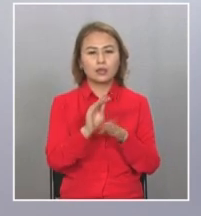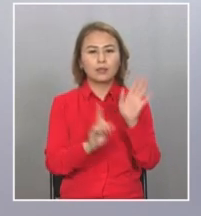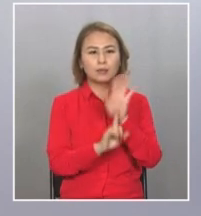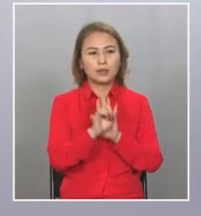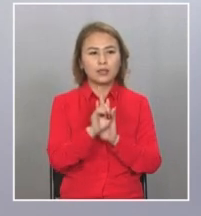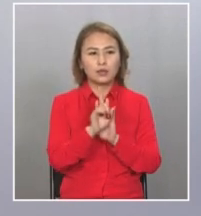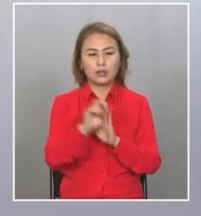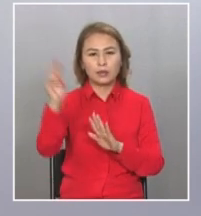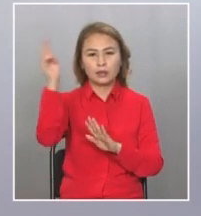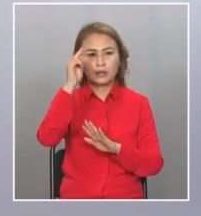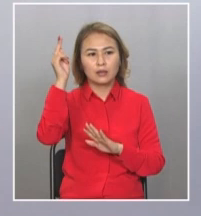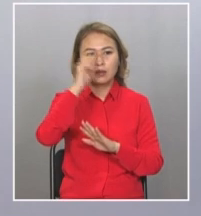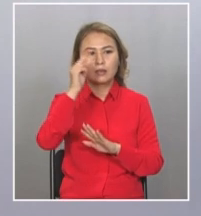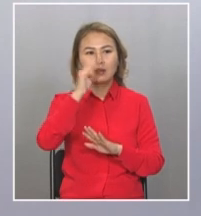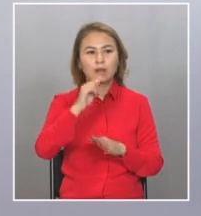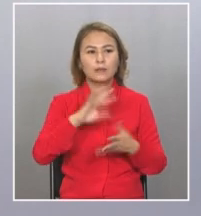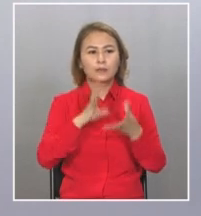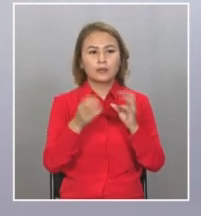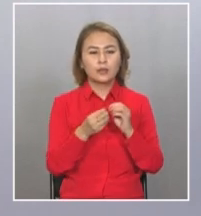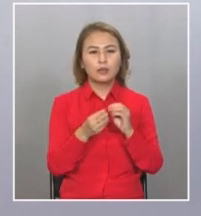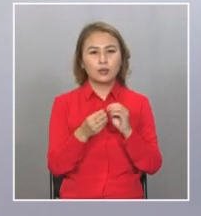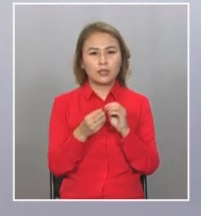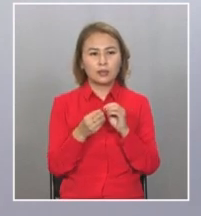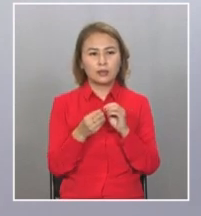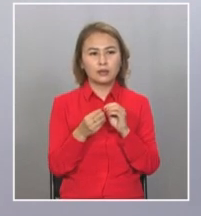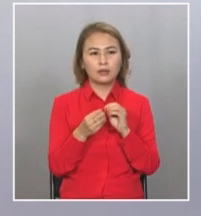атқарылатын операциялар жиыны.